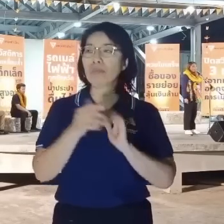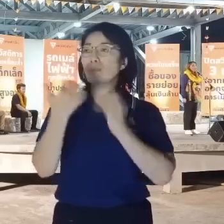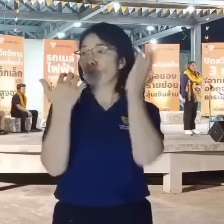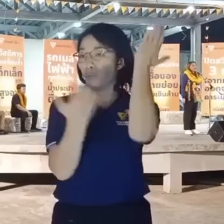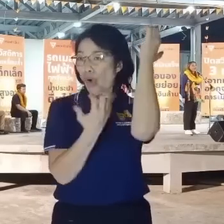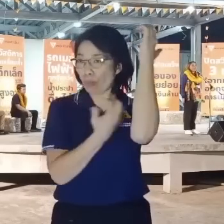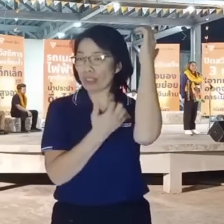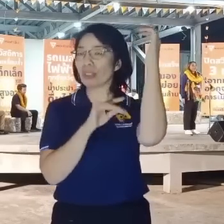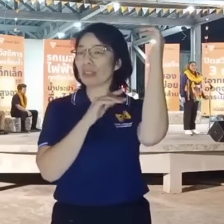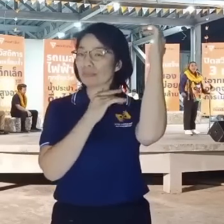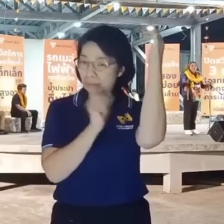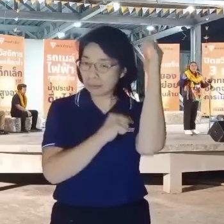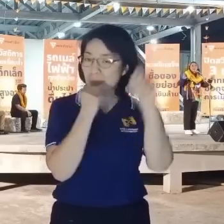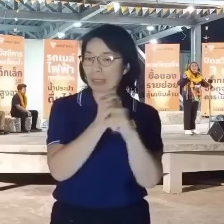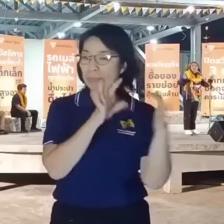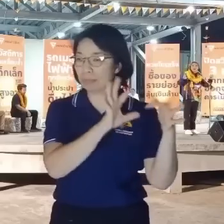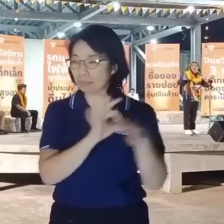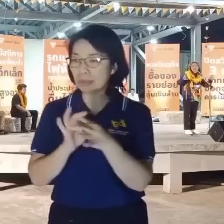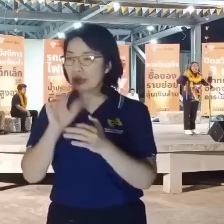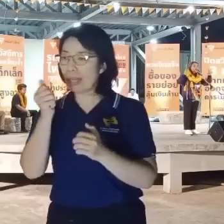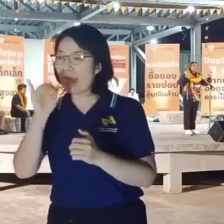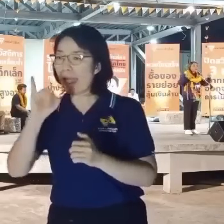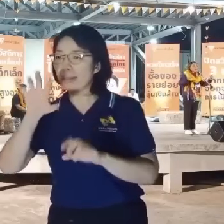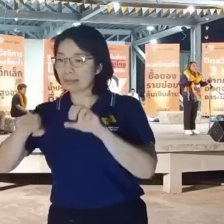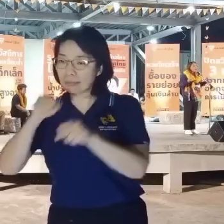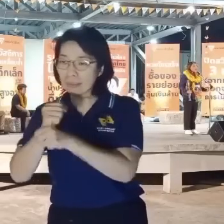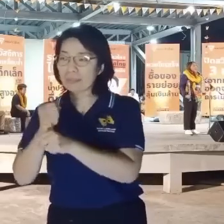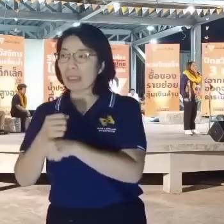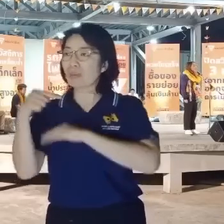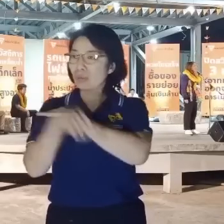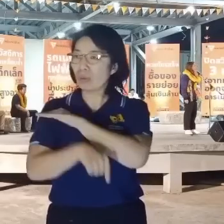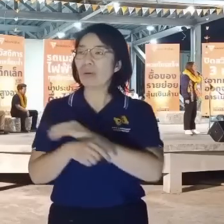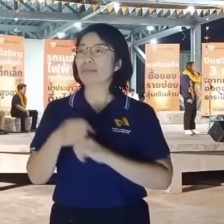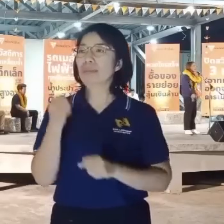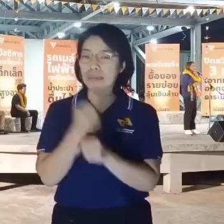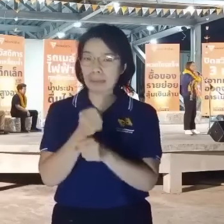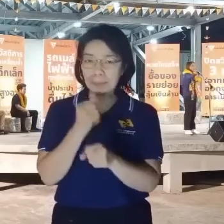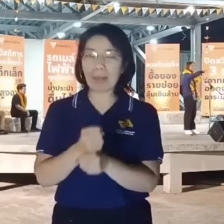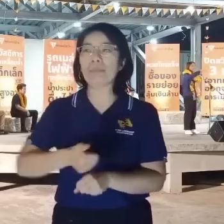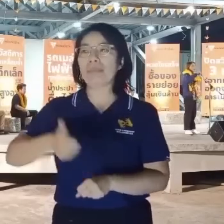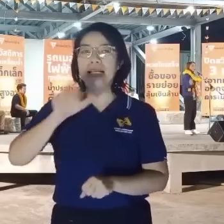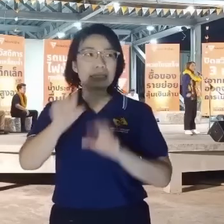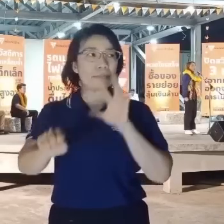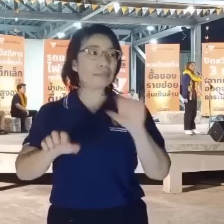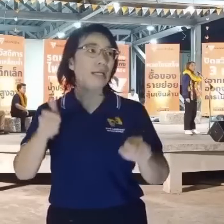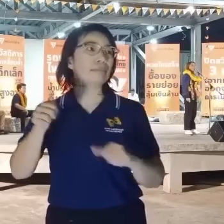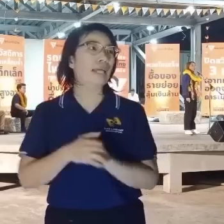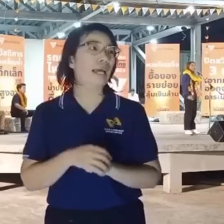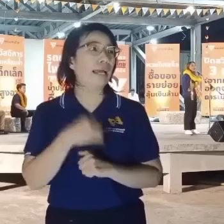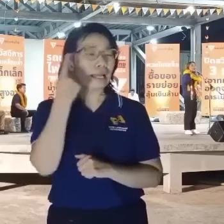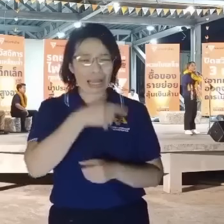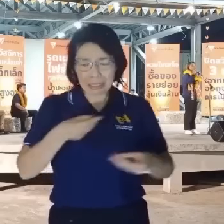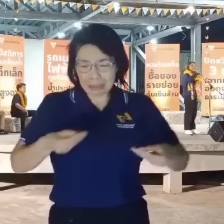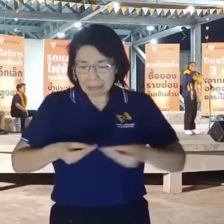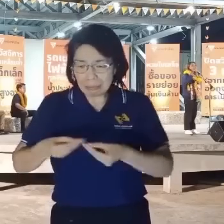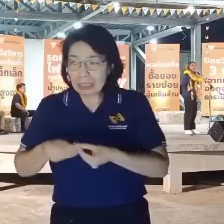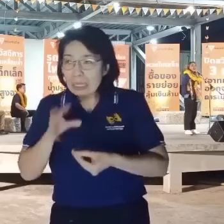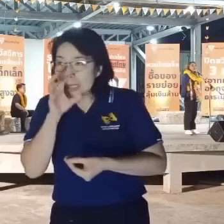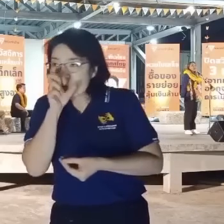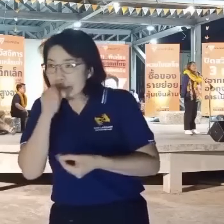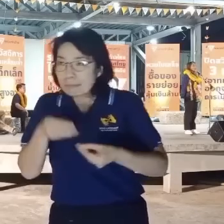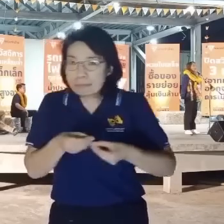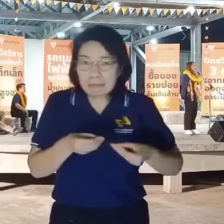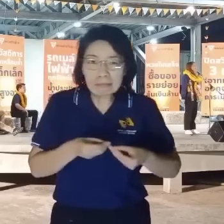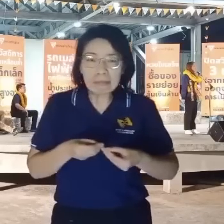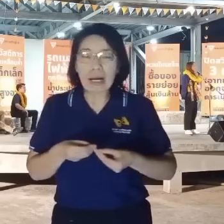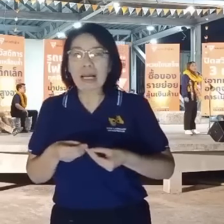ารถทำงานได้และมีกลไกคนโกงวงแตกเมื่อไหร่ที่คิดจะหัวประมูลกันใครที่กล้าออก